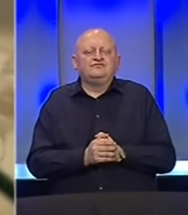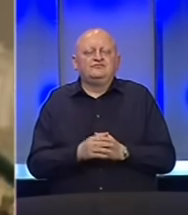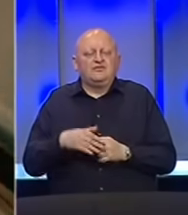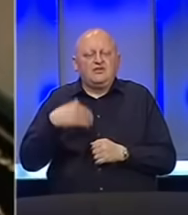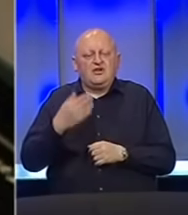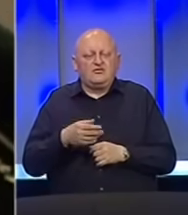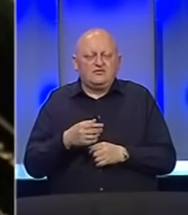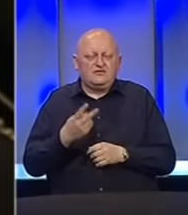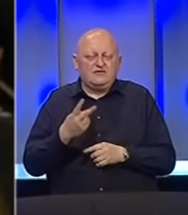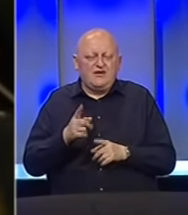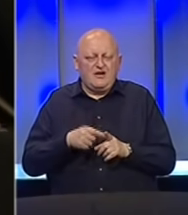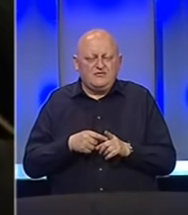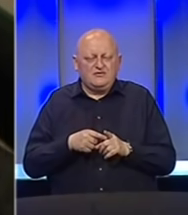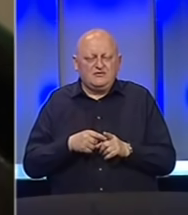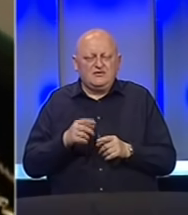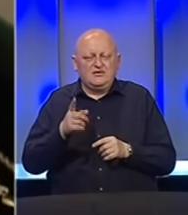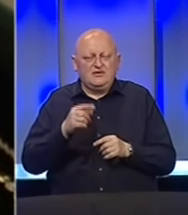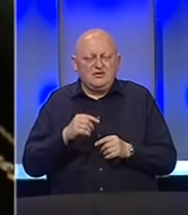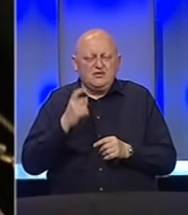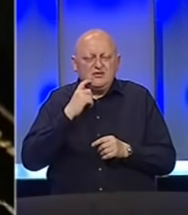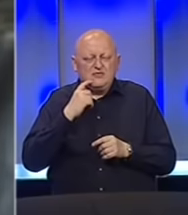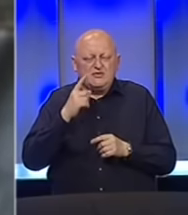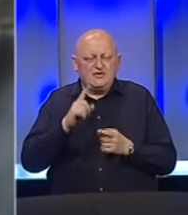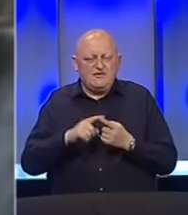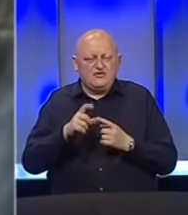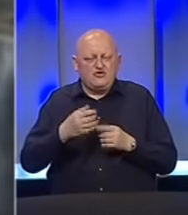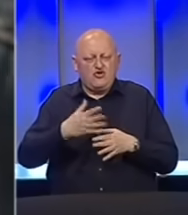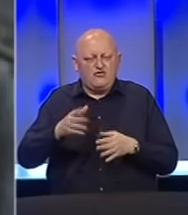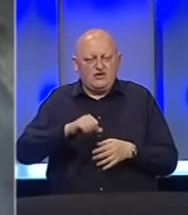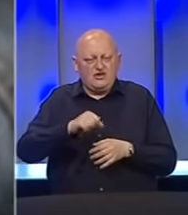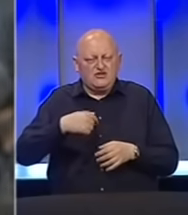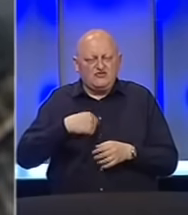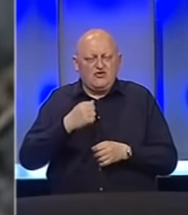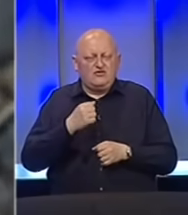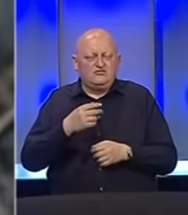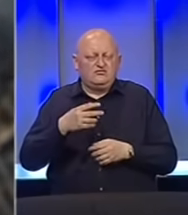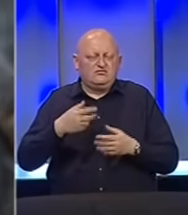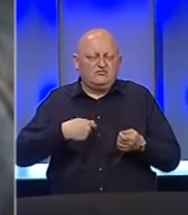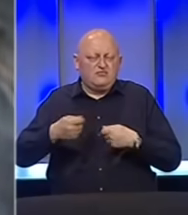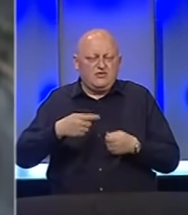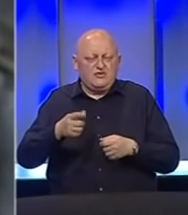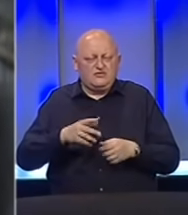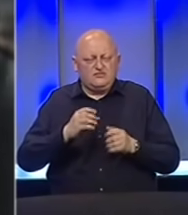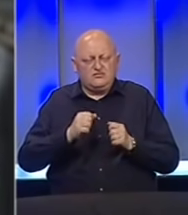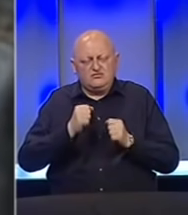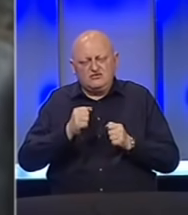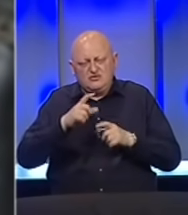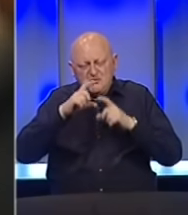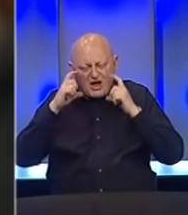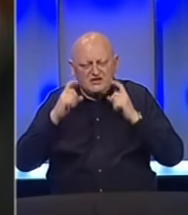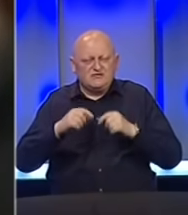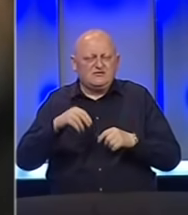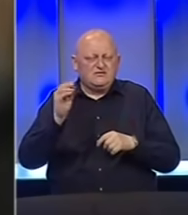Nakon nešto više od dva mjeseca, bihački zlatar Tenzil Šehić je otvorio vrata svoje radnje. Pridržavanju mjera, korištenju zaštitnih maski